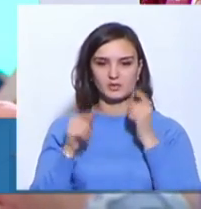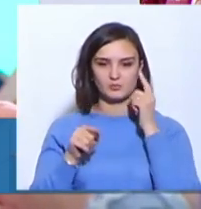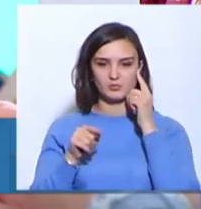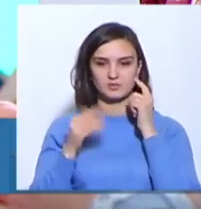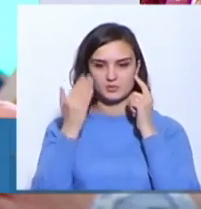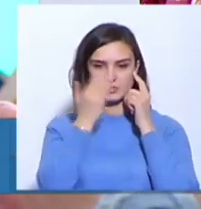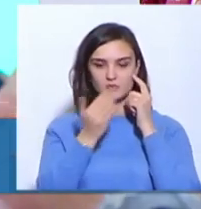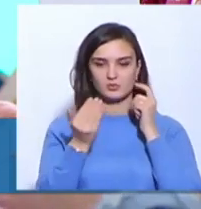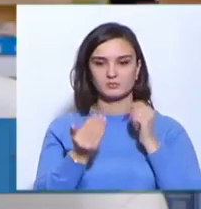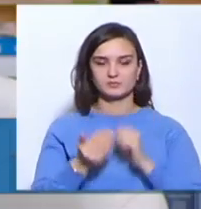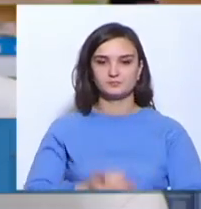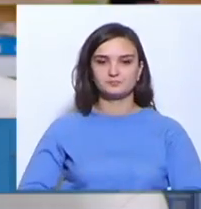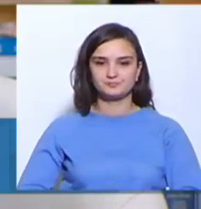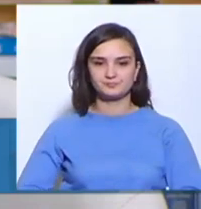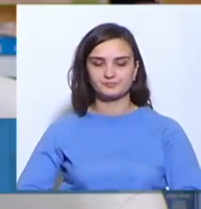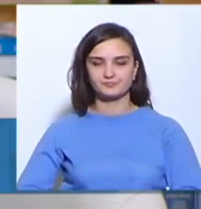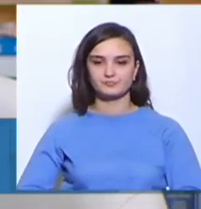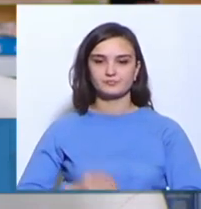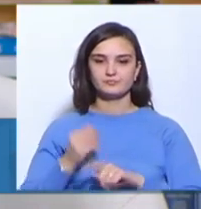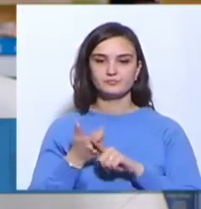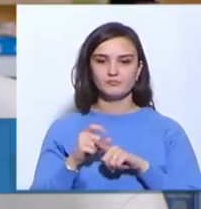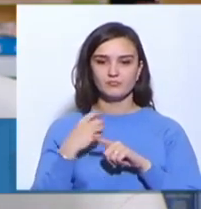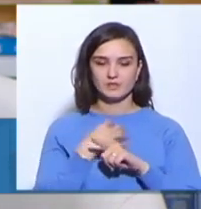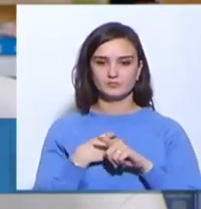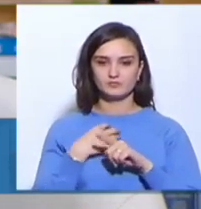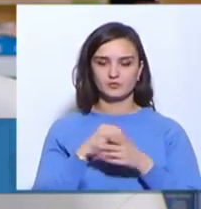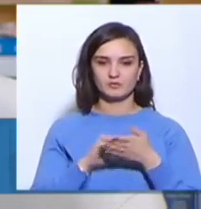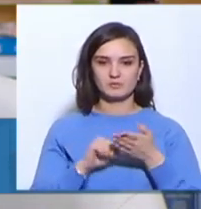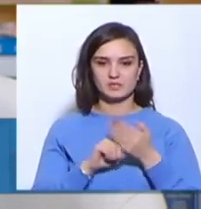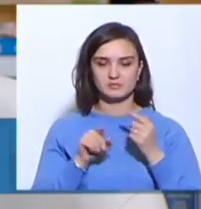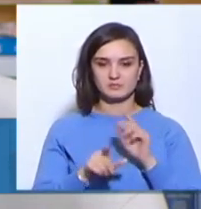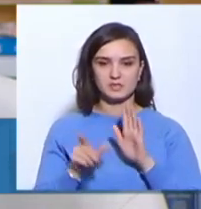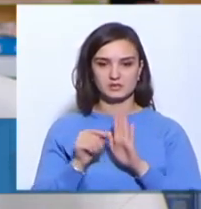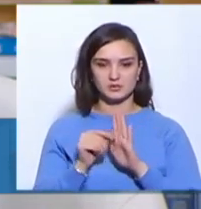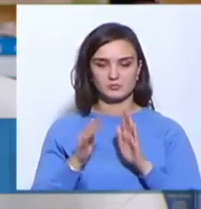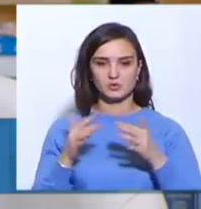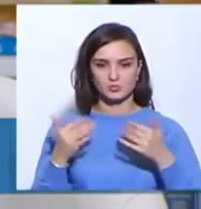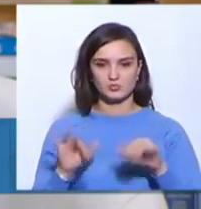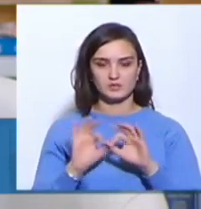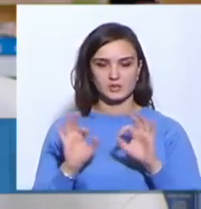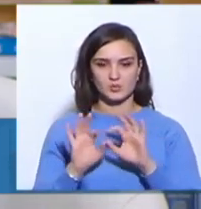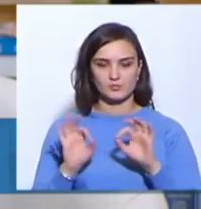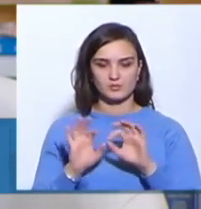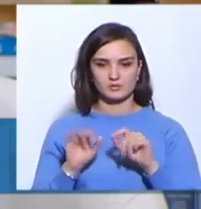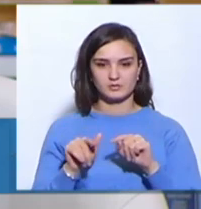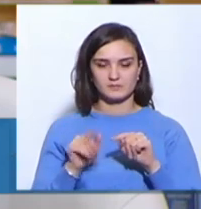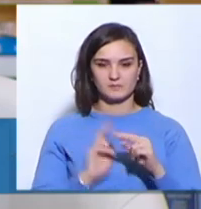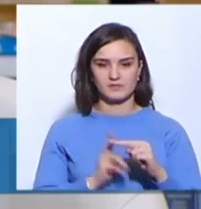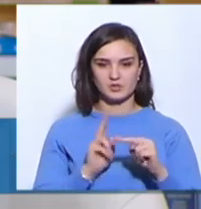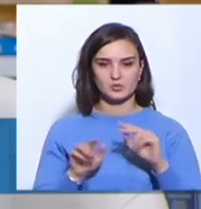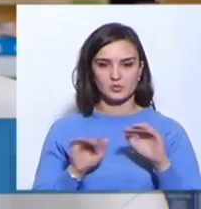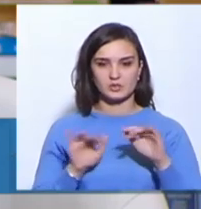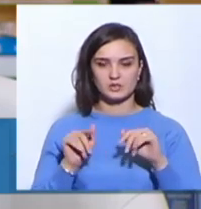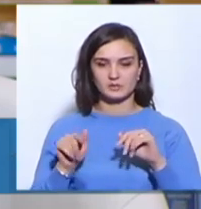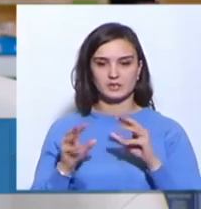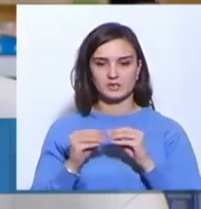ინფორმირებულობა საზოგადოების? ეს არის ძალიან მნიშვნელოვანი ფაქტორი. იმ ფაქტორებთან ერთად, რომელზეც უკვე იყო საუბარი, იმ პრევენციულ